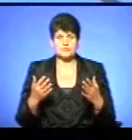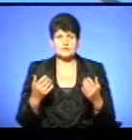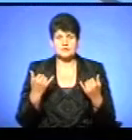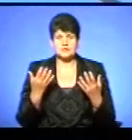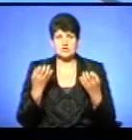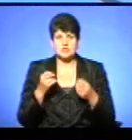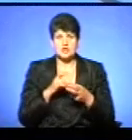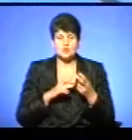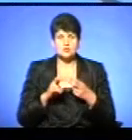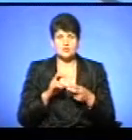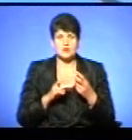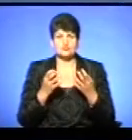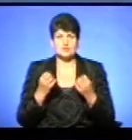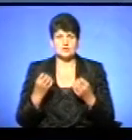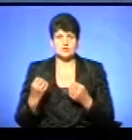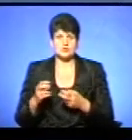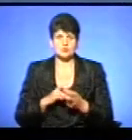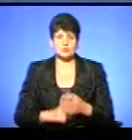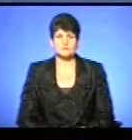ще шукають, ну там ще дещо є.